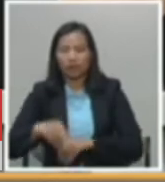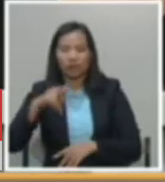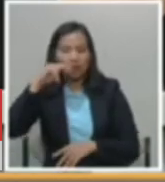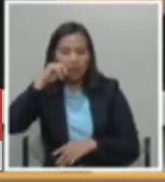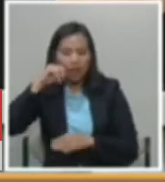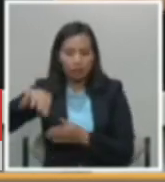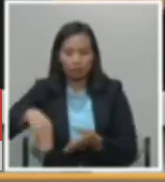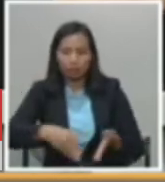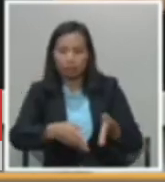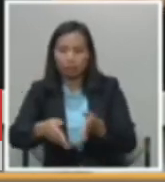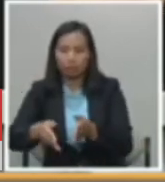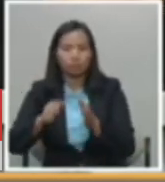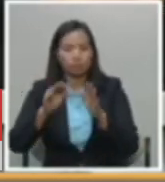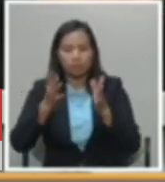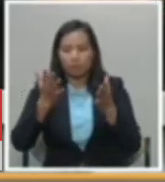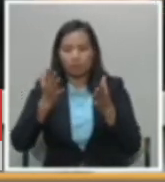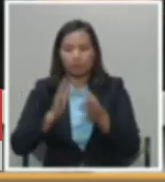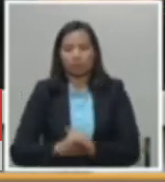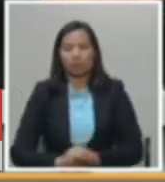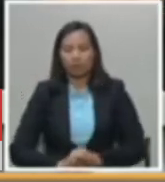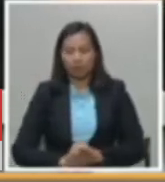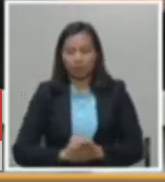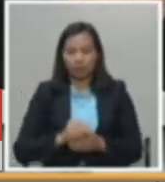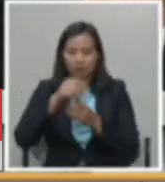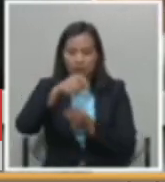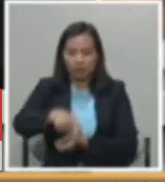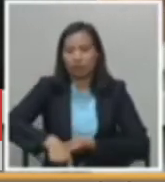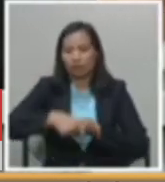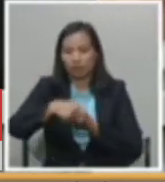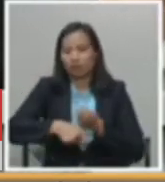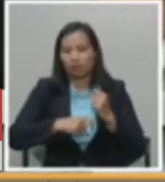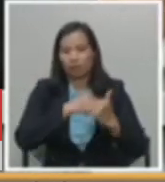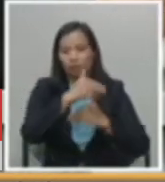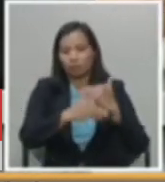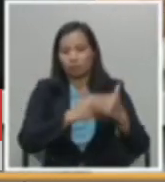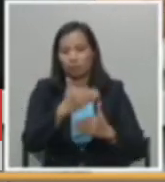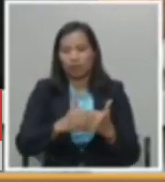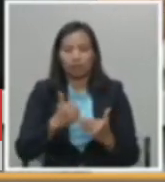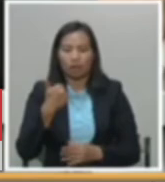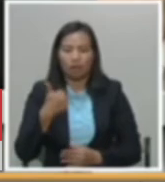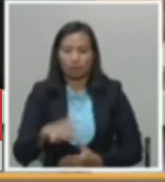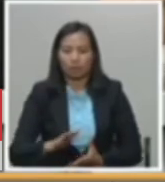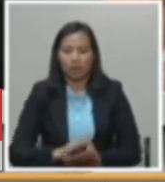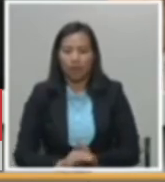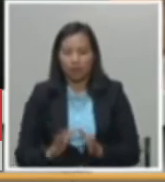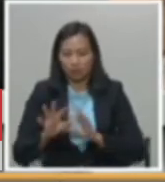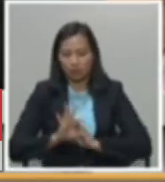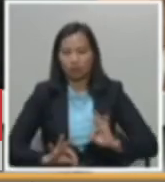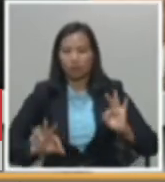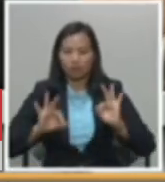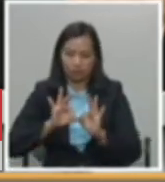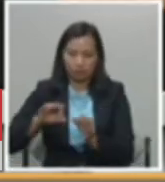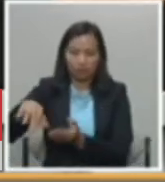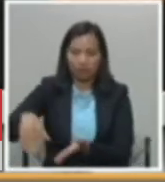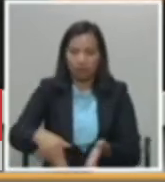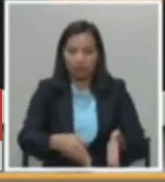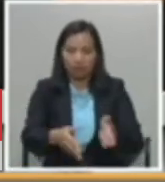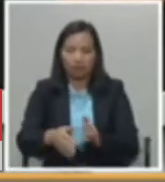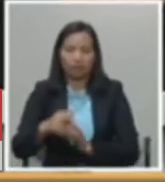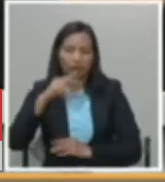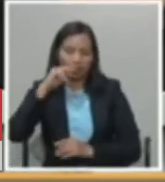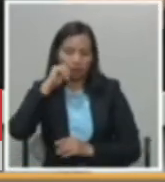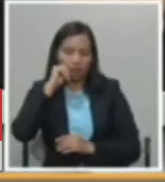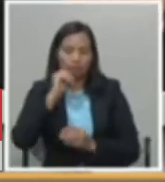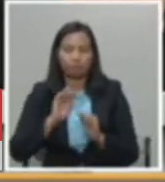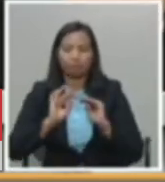น้ำไม่มีทางเกษตรไม่มีทางไปได้ไม่มีทางยั่งยืนสิ่งหนึ่งผมฝาก